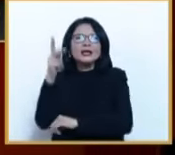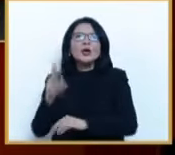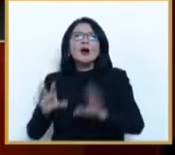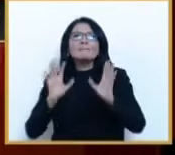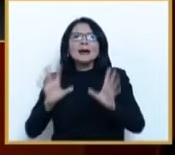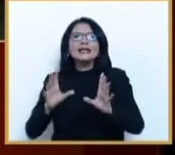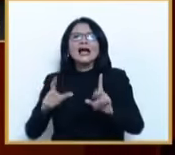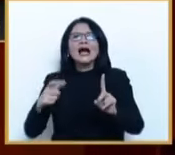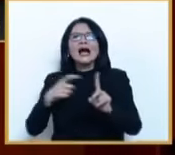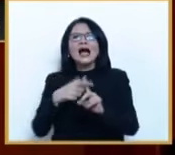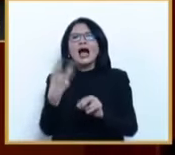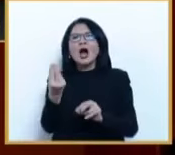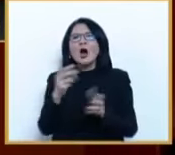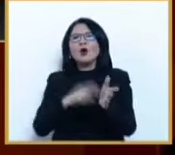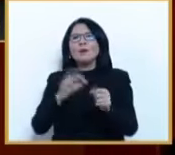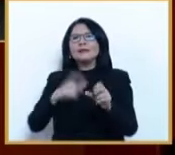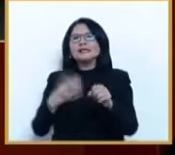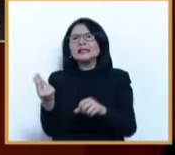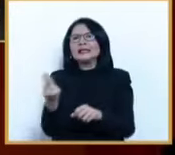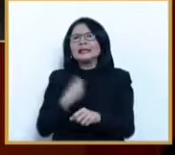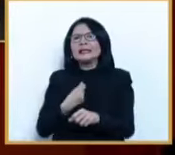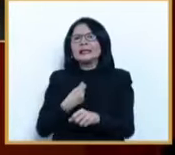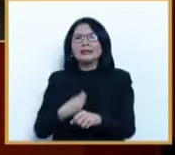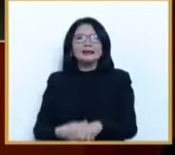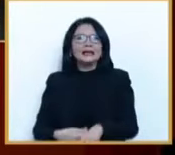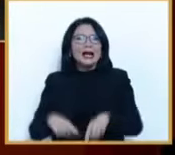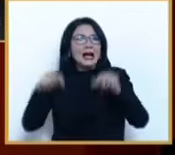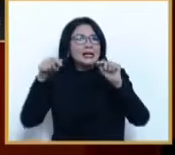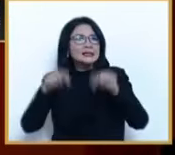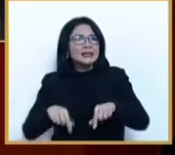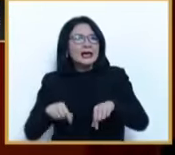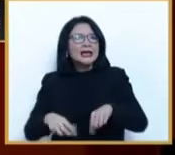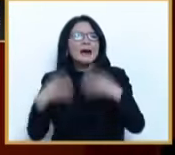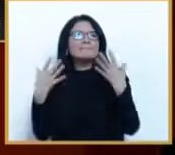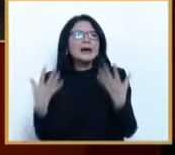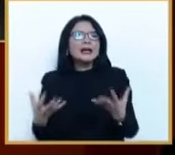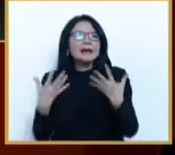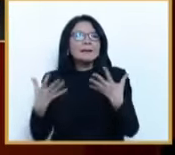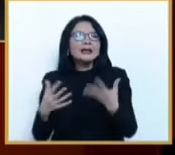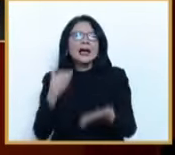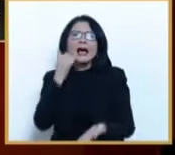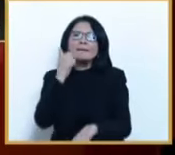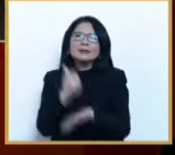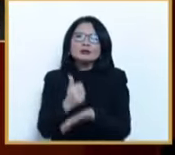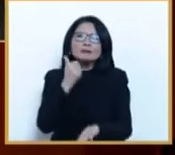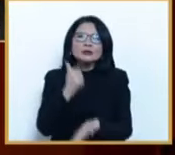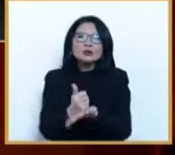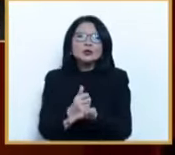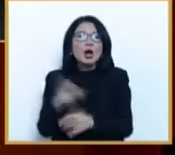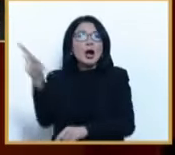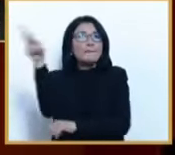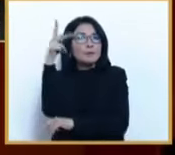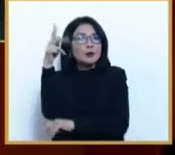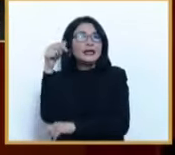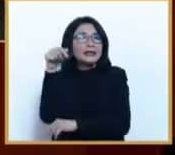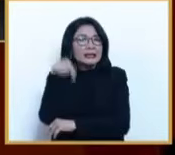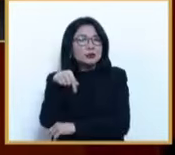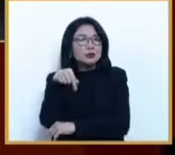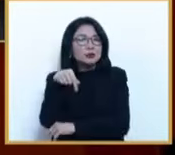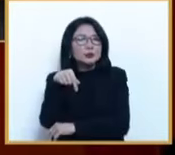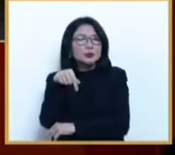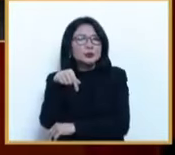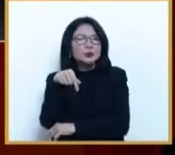komisi kita sama-sama tahu nah sekarang tinggal Bagaimana Apakah sungguh-sungguh proyek tersebut